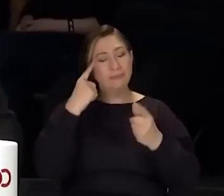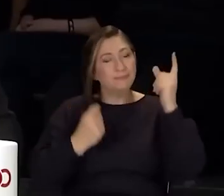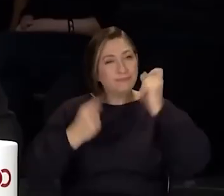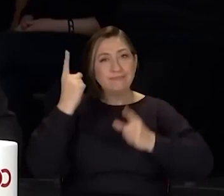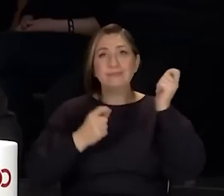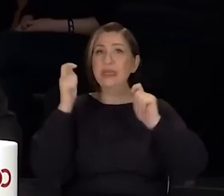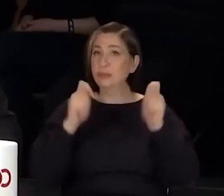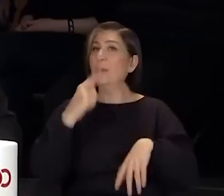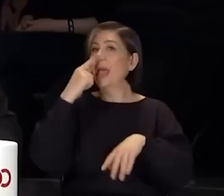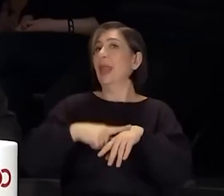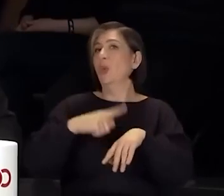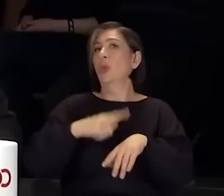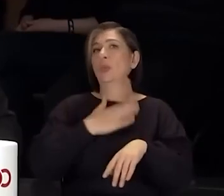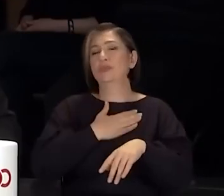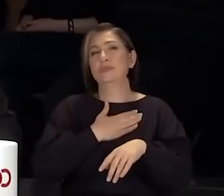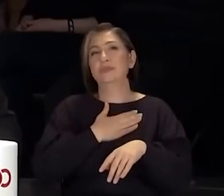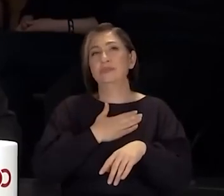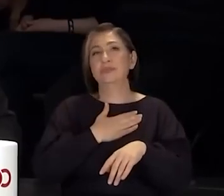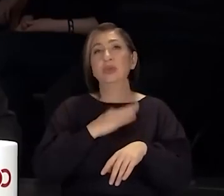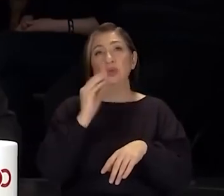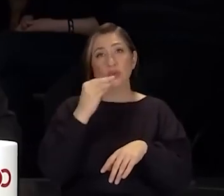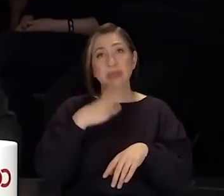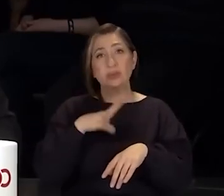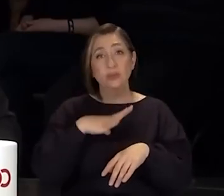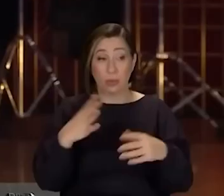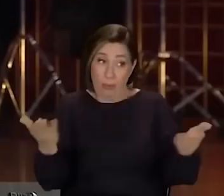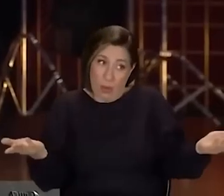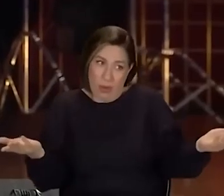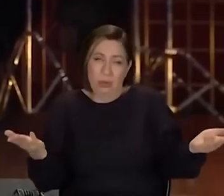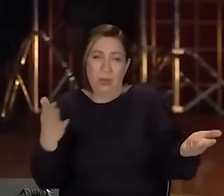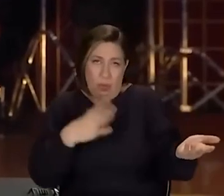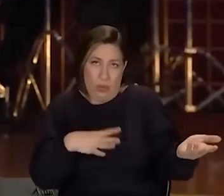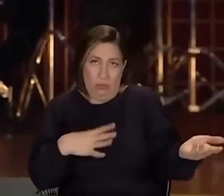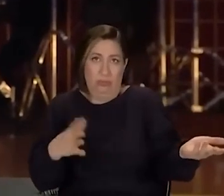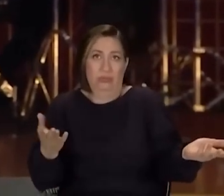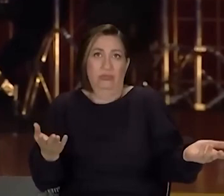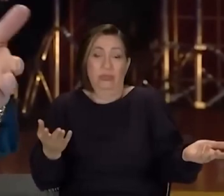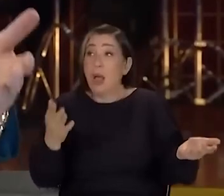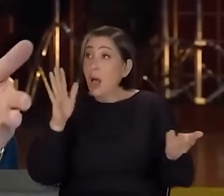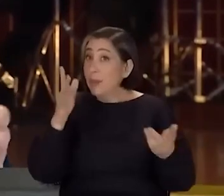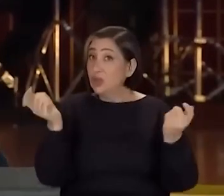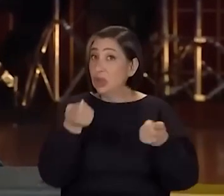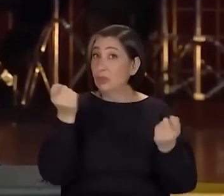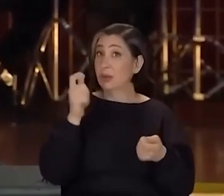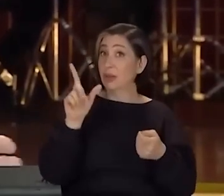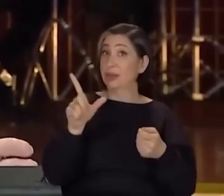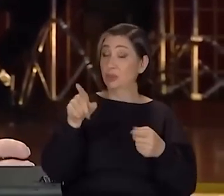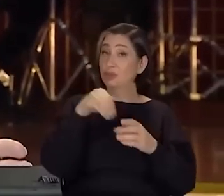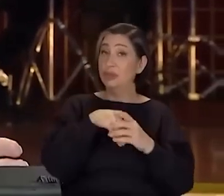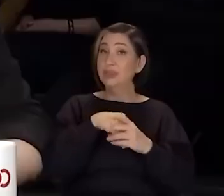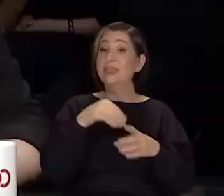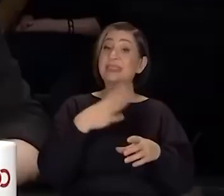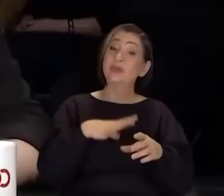üretebileceğime inanıyorum tekrar. Ve yani, çocuk istiyor musunuz? Tabii ki. İstiyorsunuz. Tabii ki istiyorum. Ama çalışmak da lazım onun için.